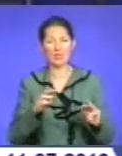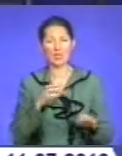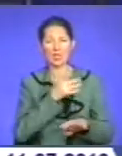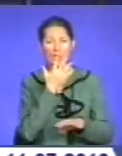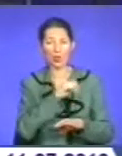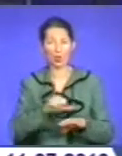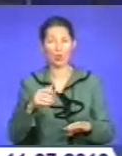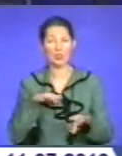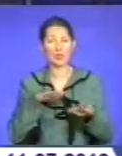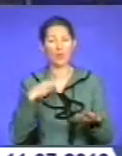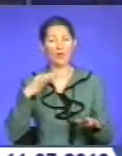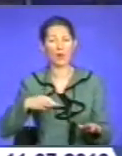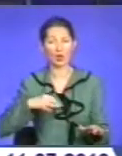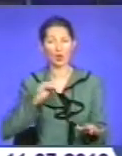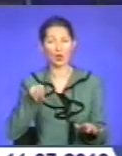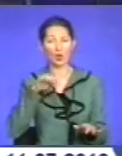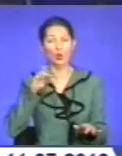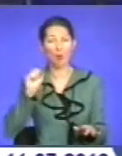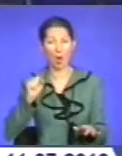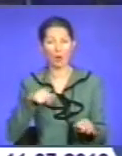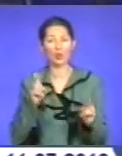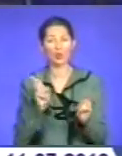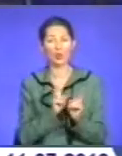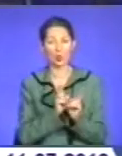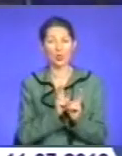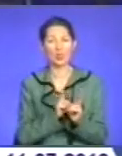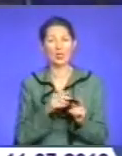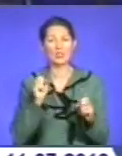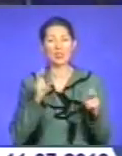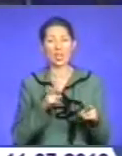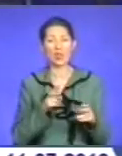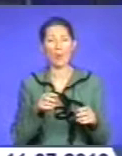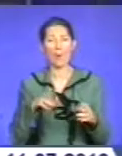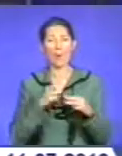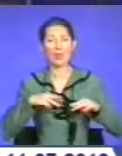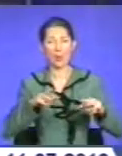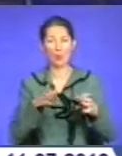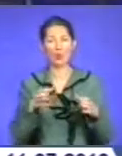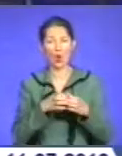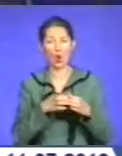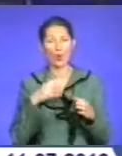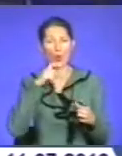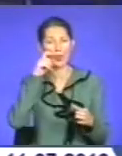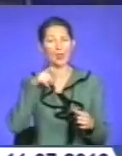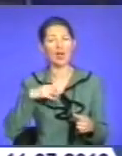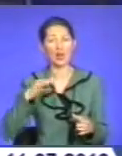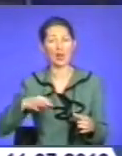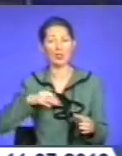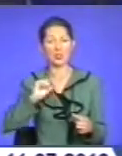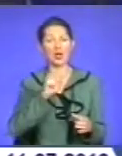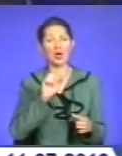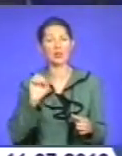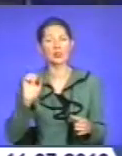час зустрічі з членом міжпарламентської групи «Україна-Франція» народним депутатом Олексієм Азаровим. Каже, не розуміє, чому